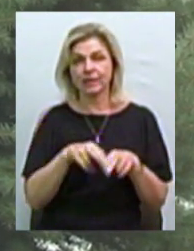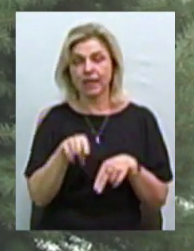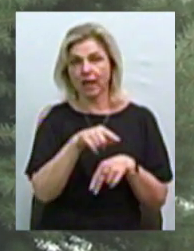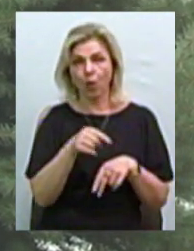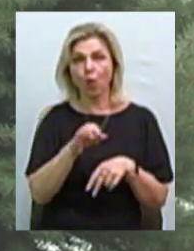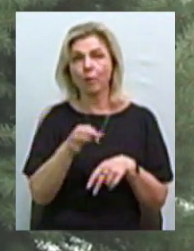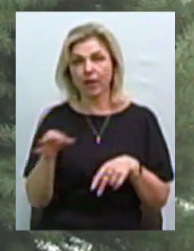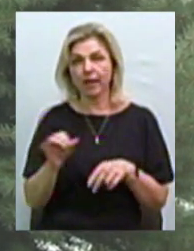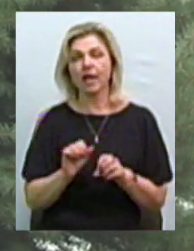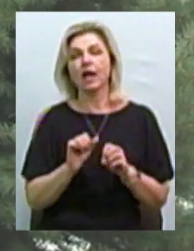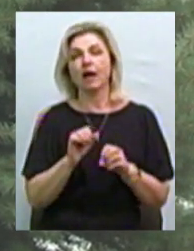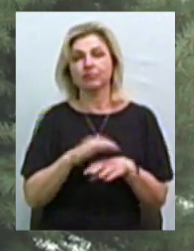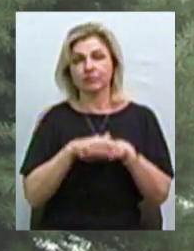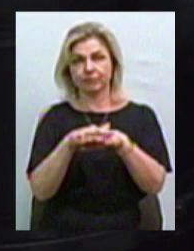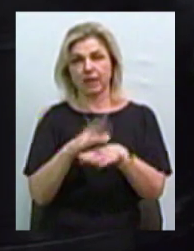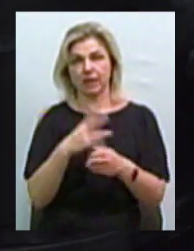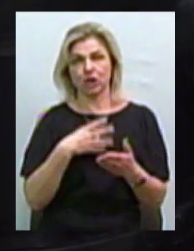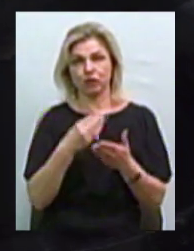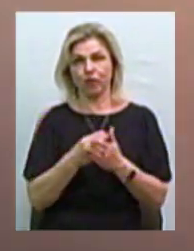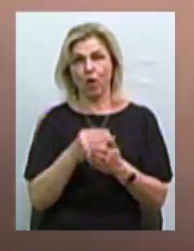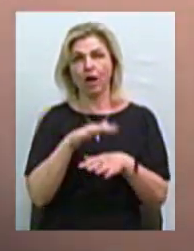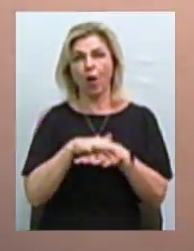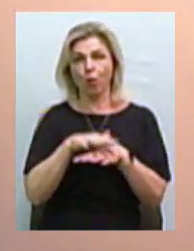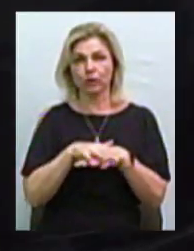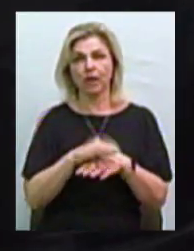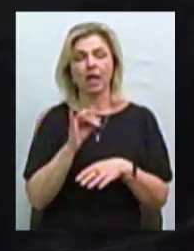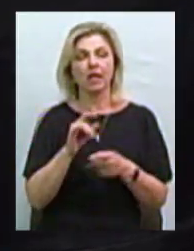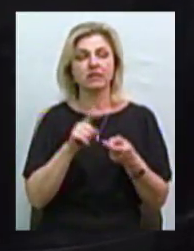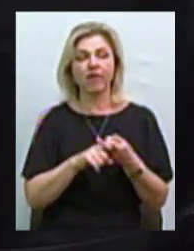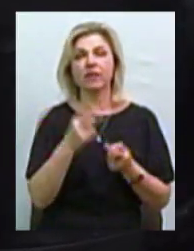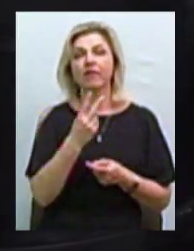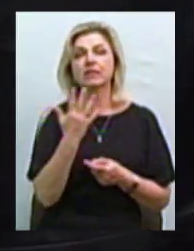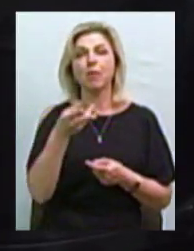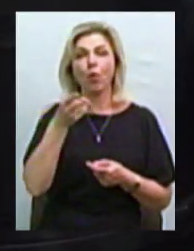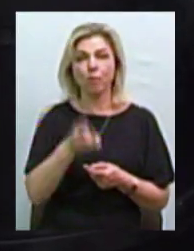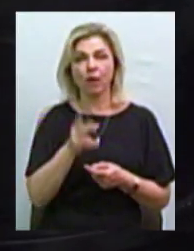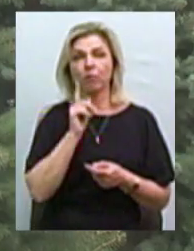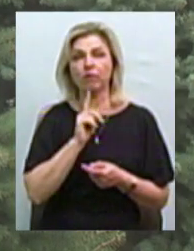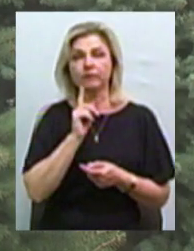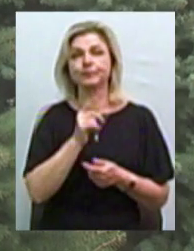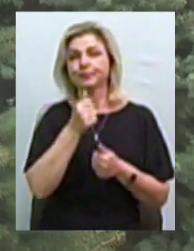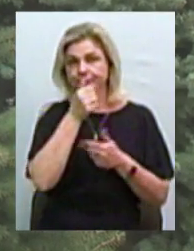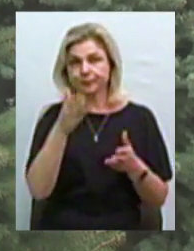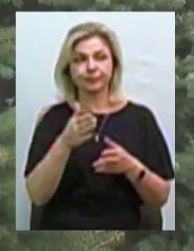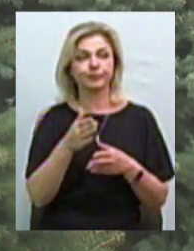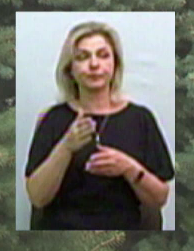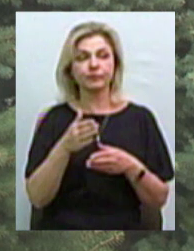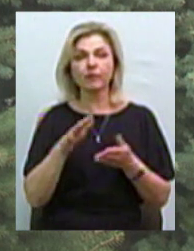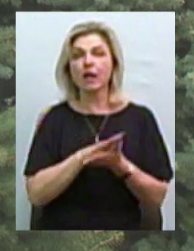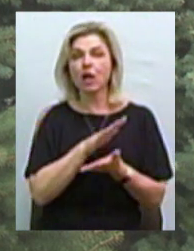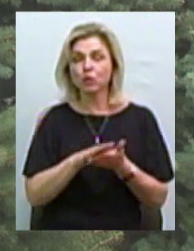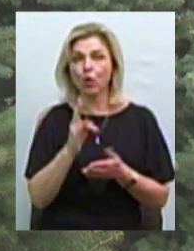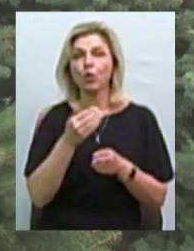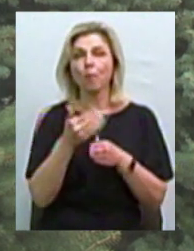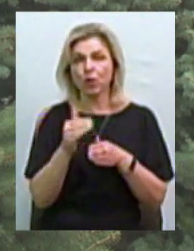копійки внести на свої особисті рахунки. Торкнуться зміни і 25 копійок. Поки що ними можна буде розраховуватись, але поступово